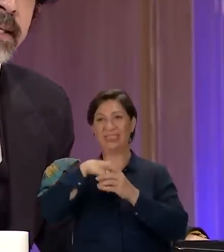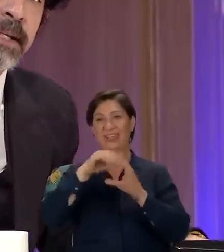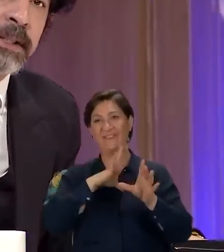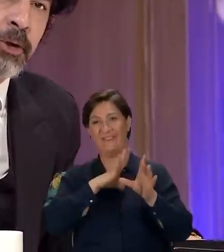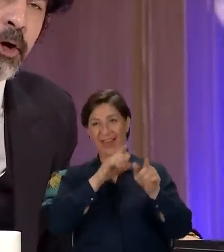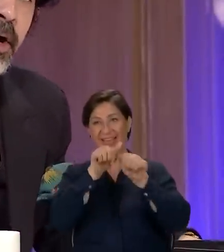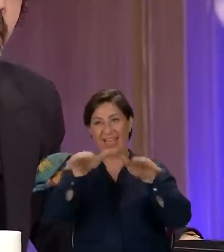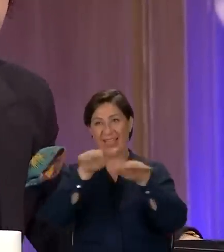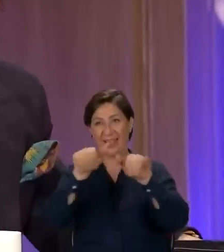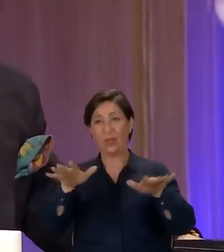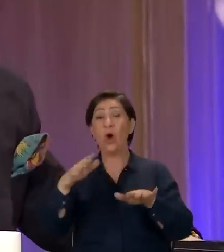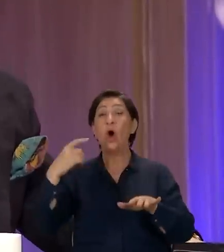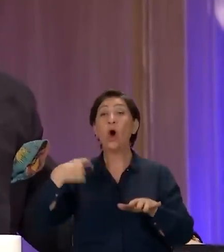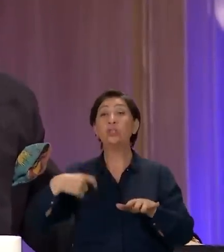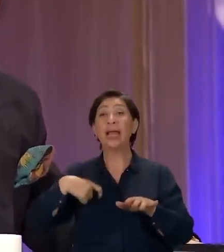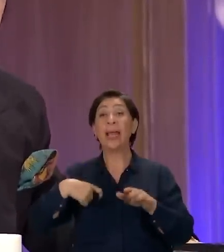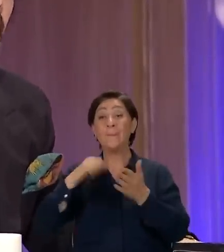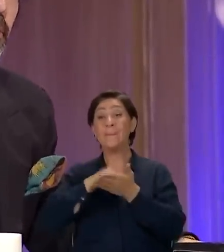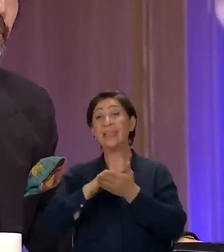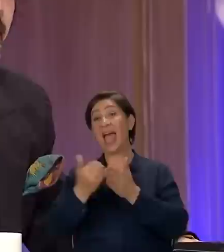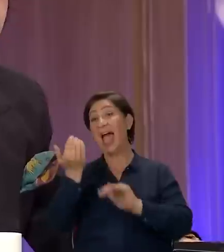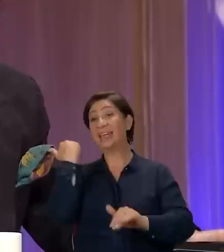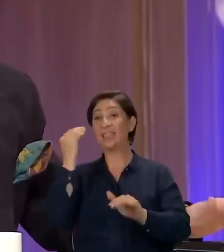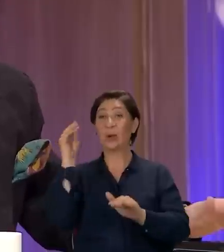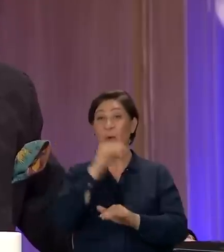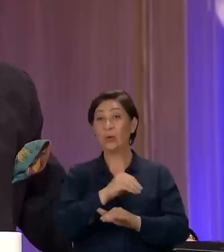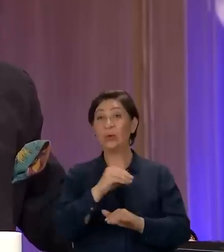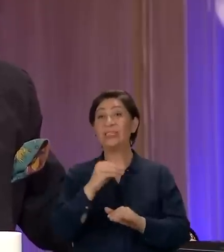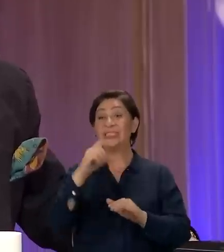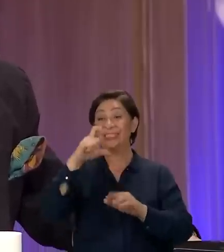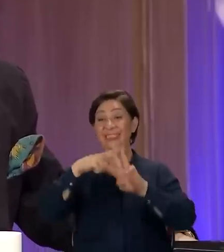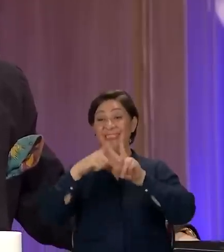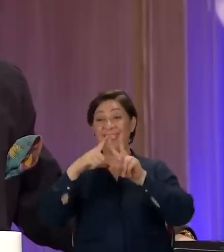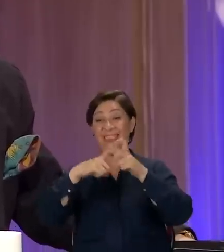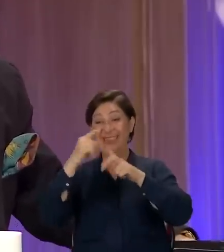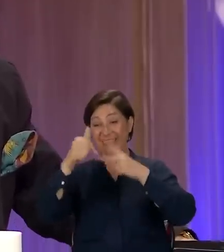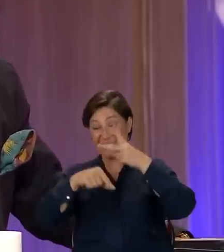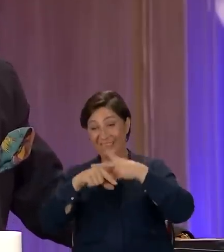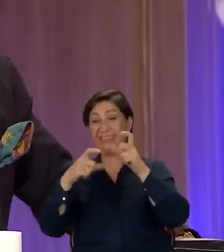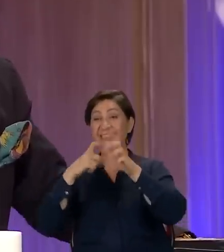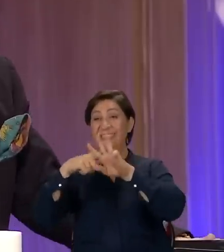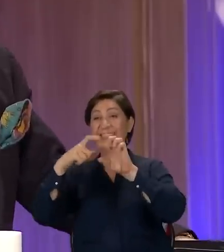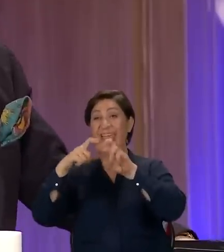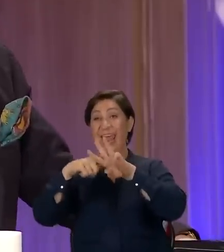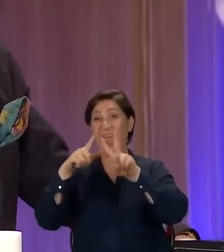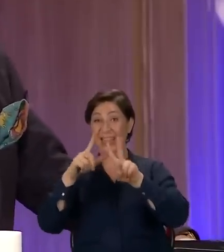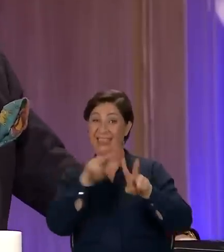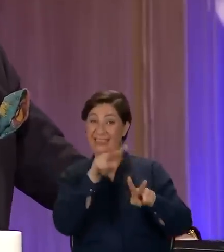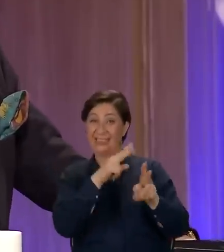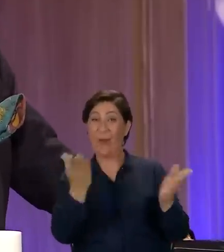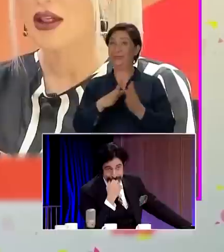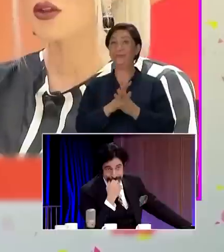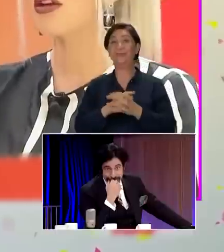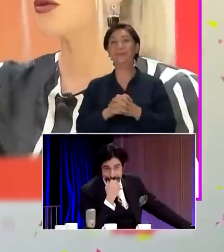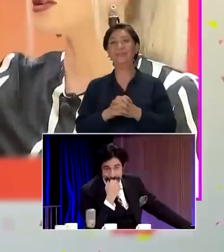TV100'de yayınlanıyor. Özellikle medya arkasına koydurdum ki... Cengiz'le Seren Serengil'i birlikte bir övmek istiyorum şimdi.